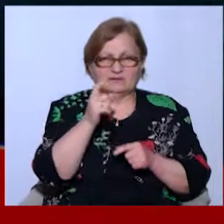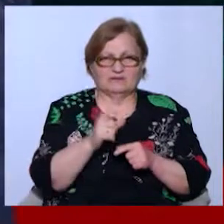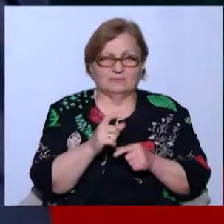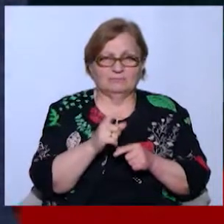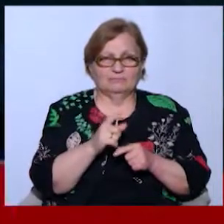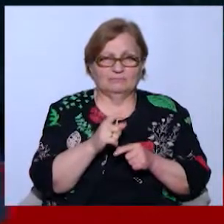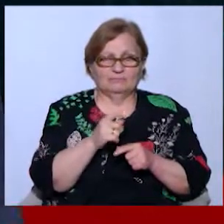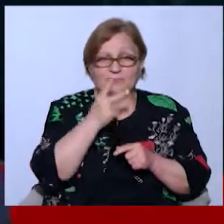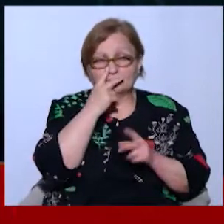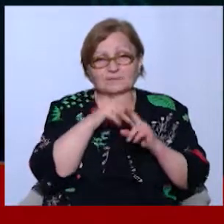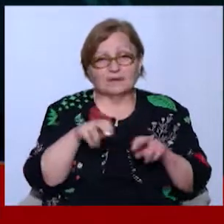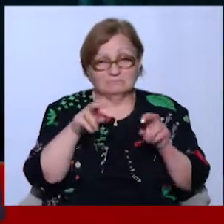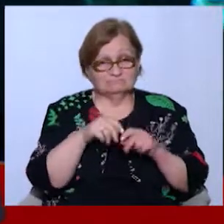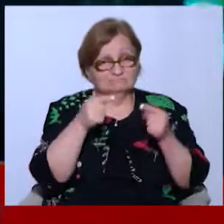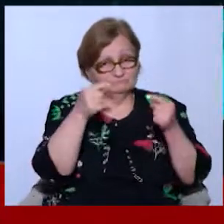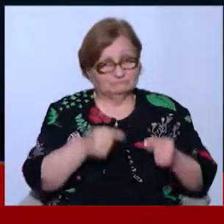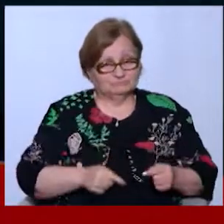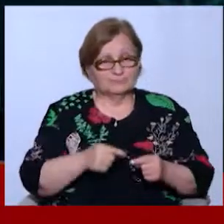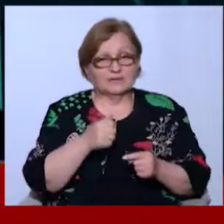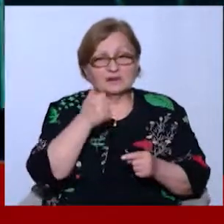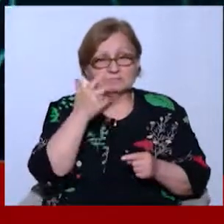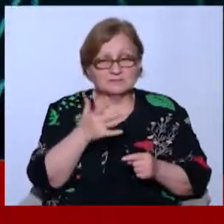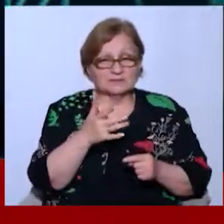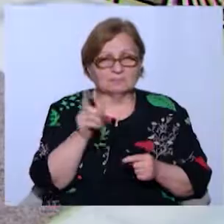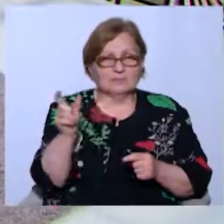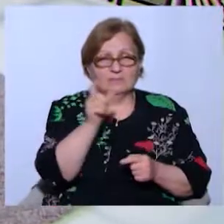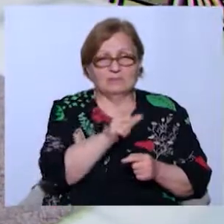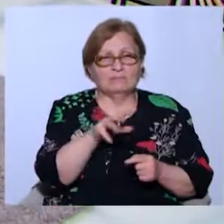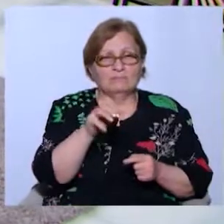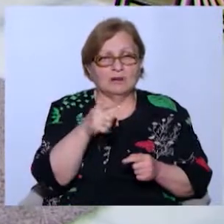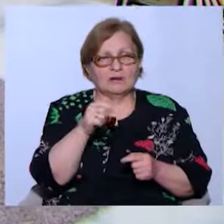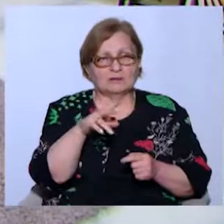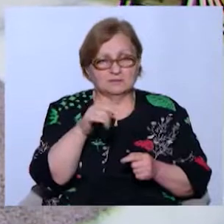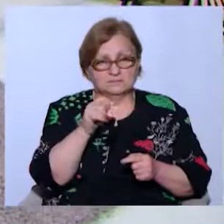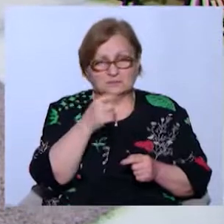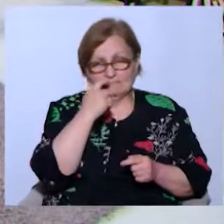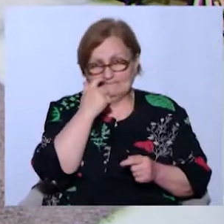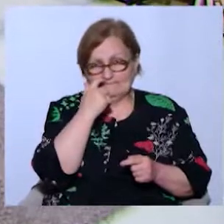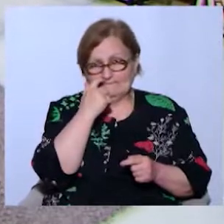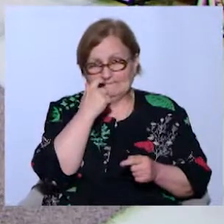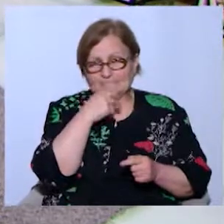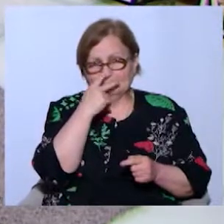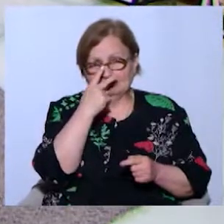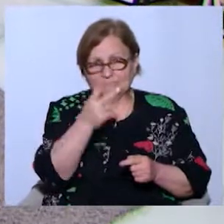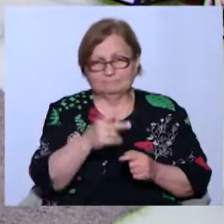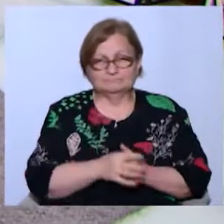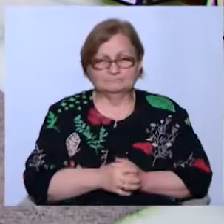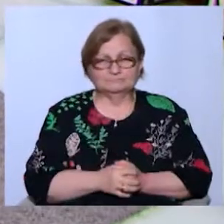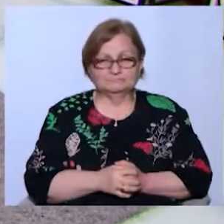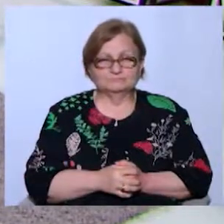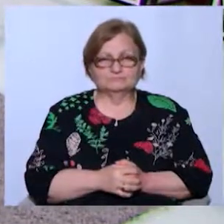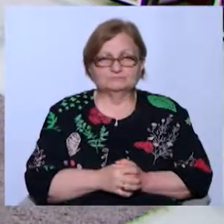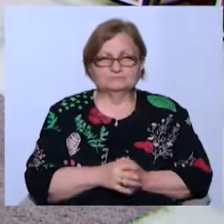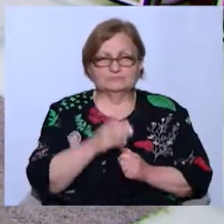შესაბამისად, აი მოდით განვიხილოთ რამოდენიმე მაგალითი. აი ჩვენ აქ ხედავთ კამათელს.